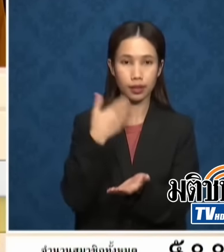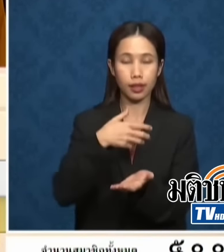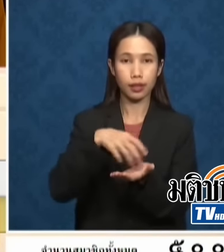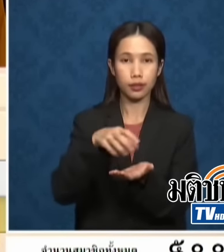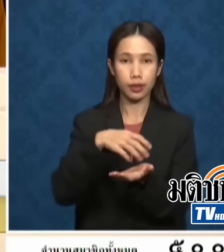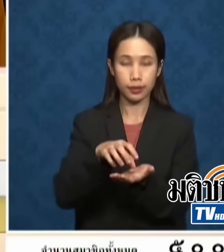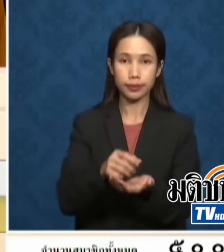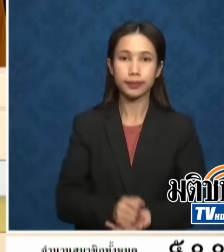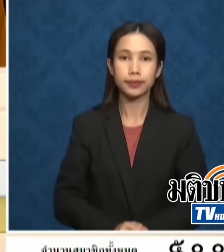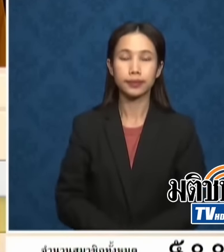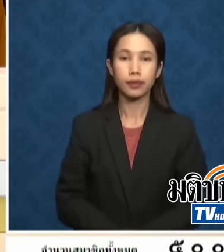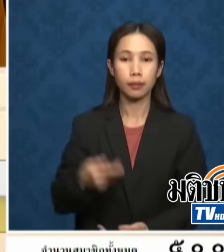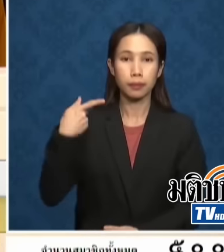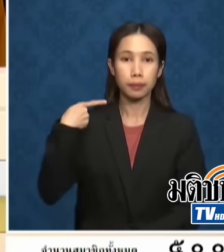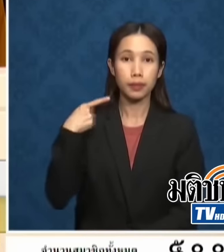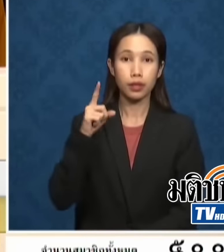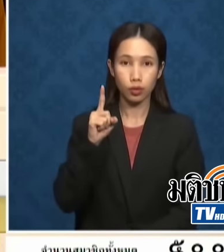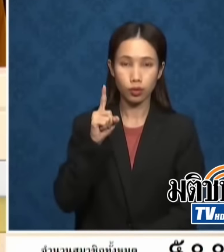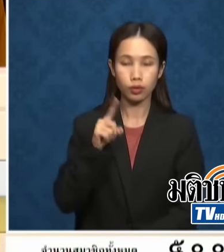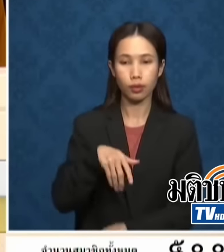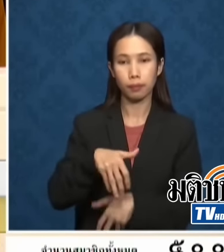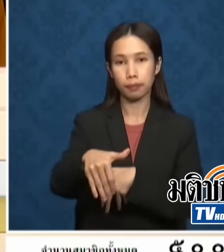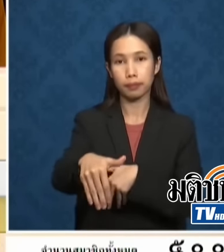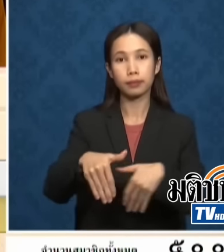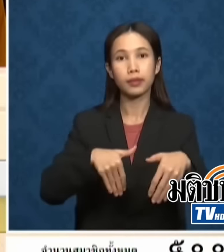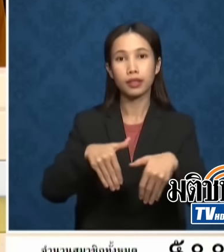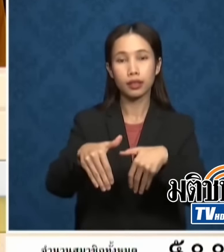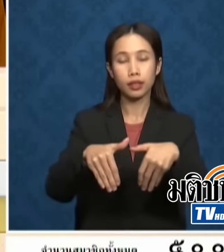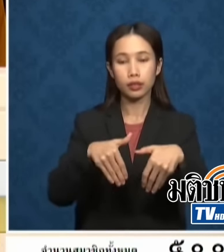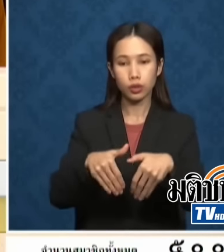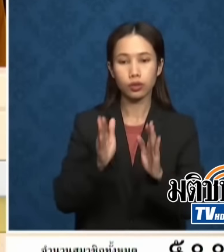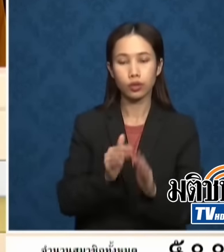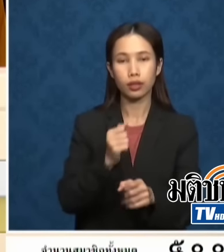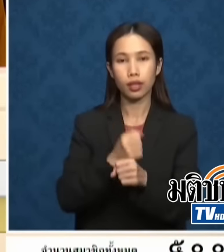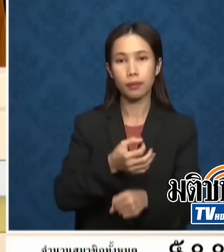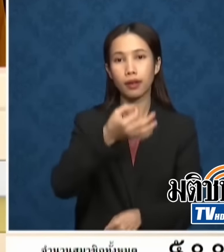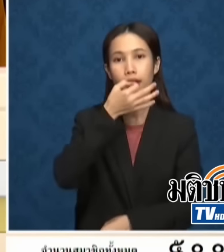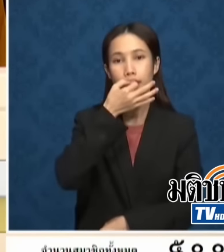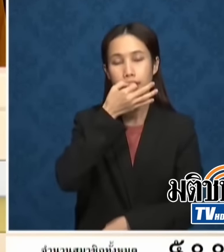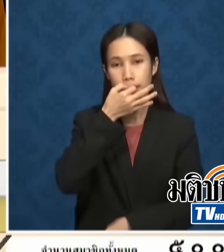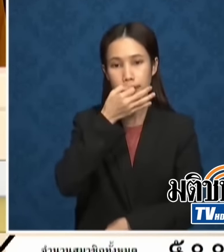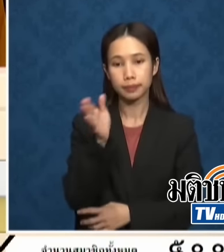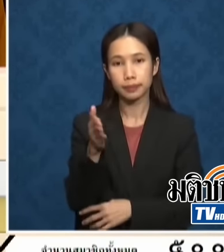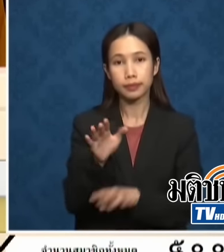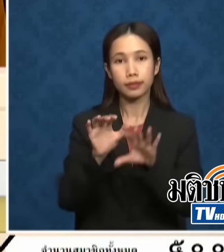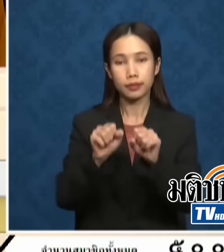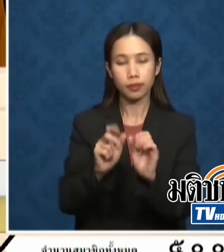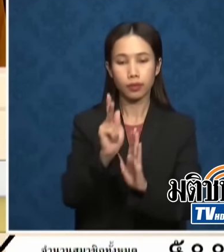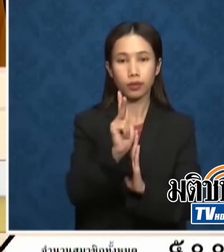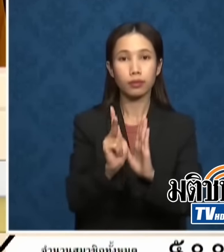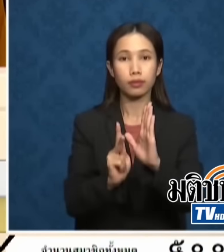ปประโยชน์ที่ประชาชนโดยเฉพาะพี่น้องชาวประมงจะได้รับกฎหม